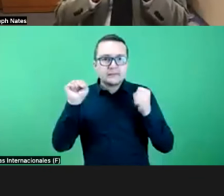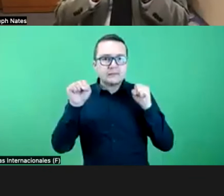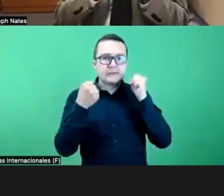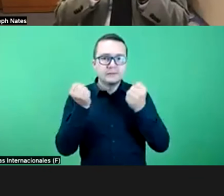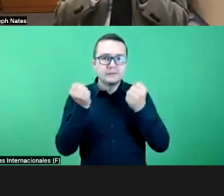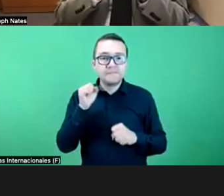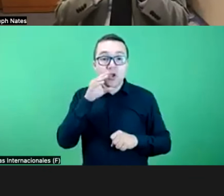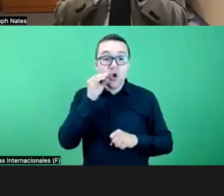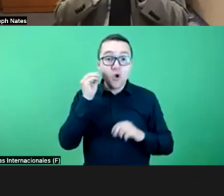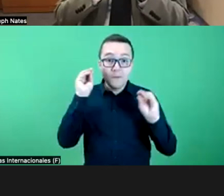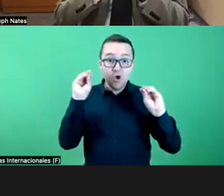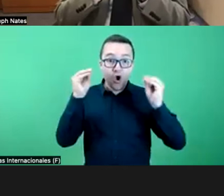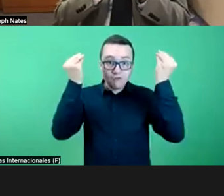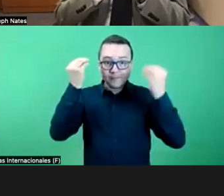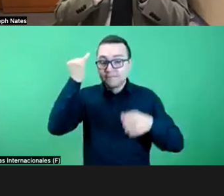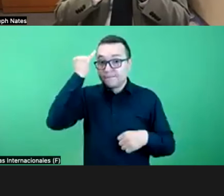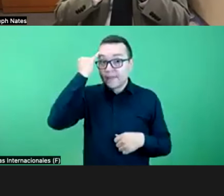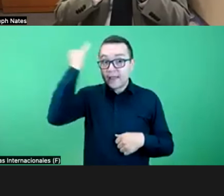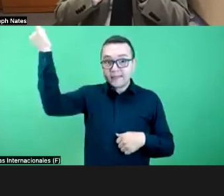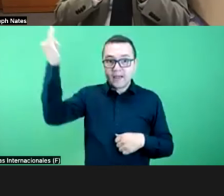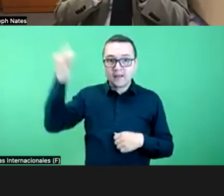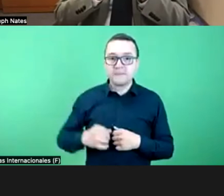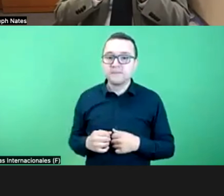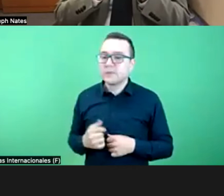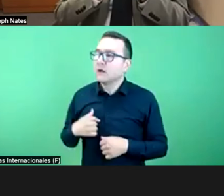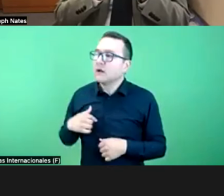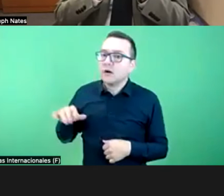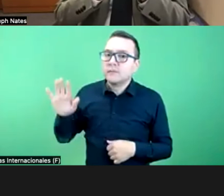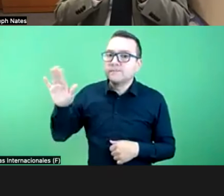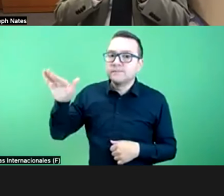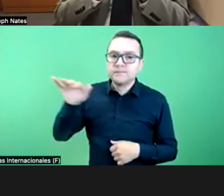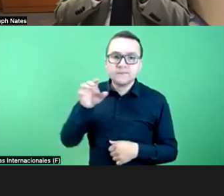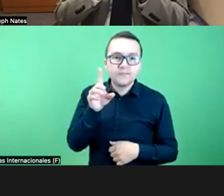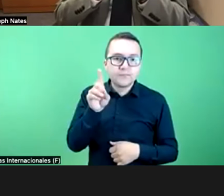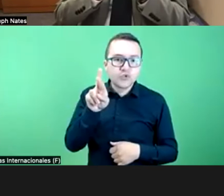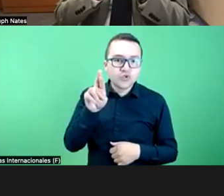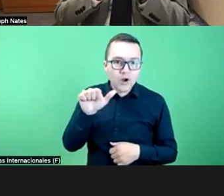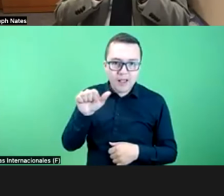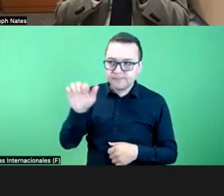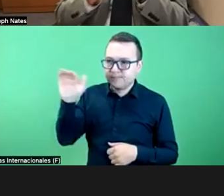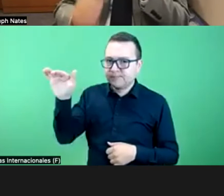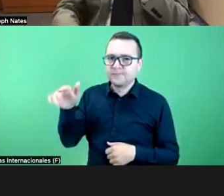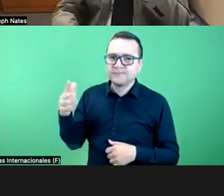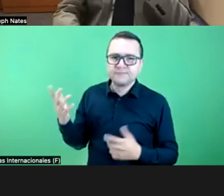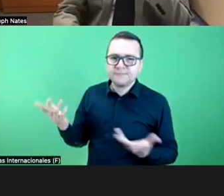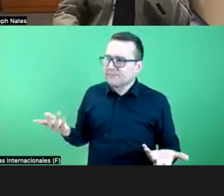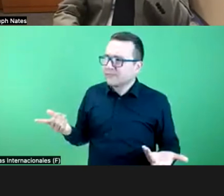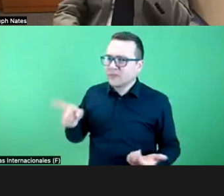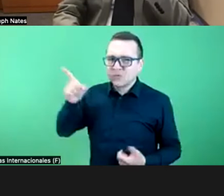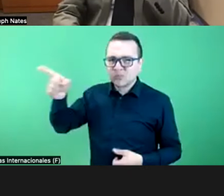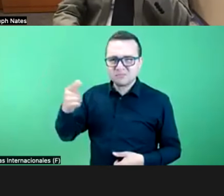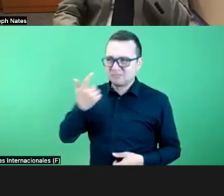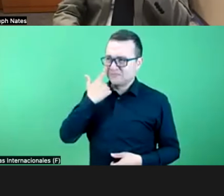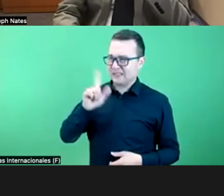jeunes époux étaient désespérés. Il a inventé quelque